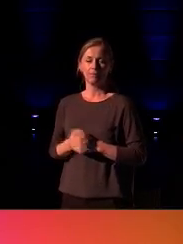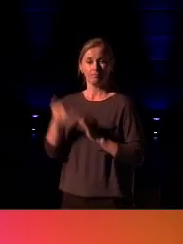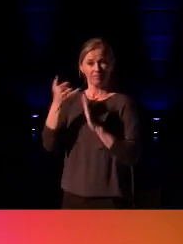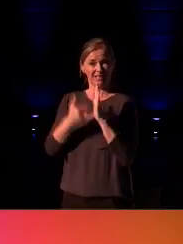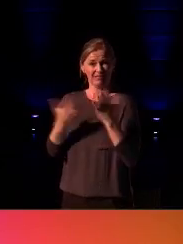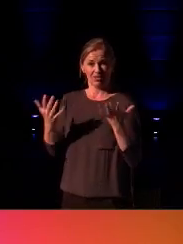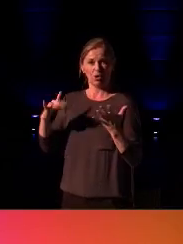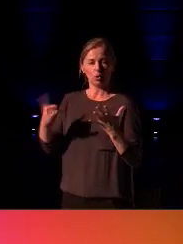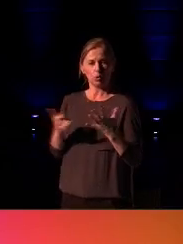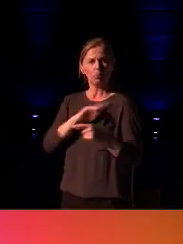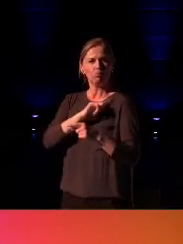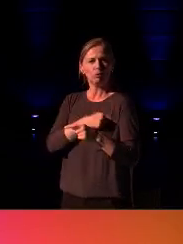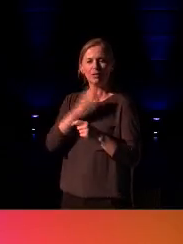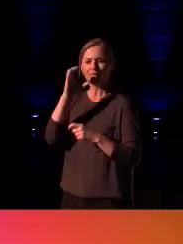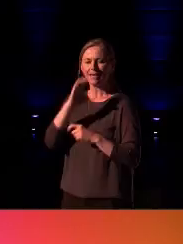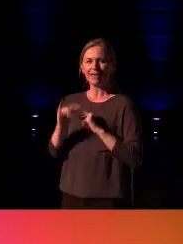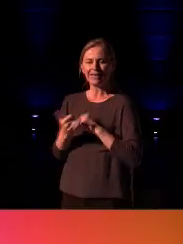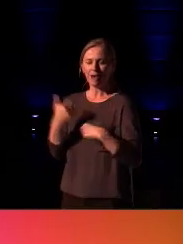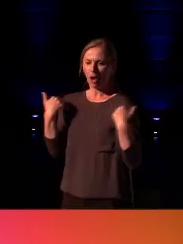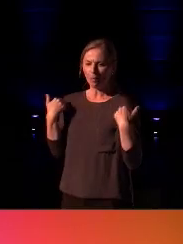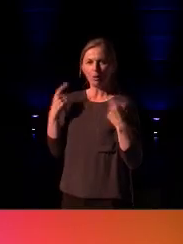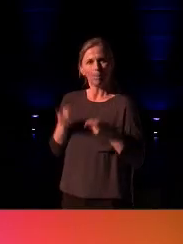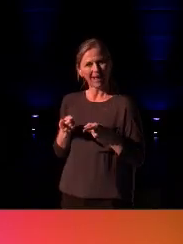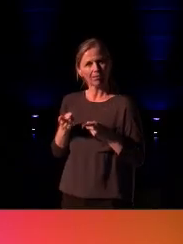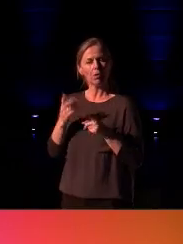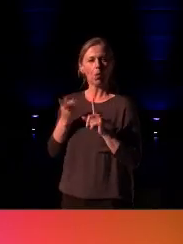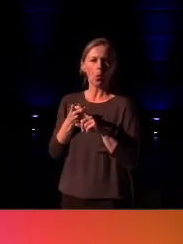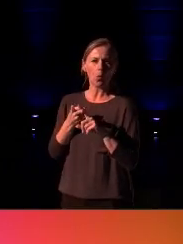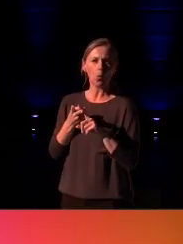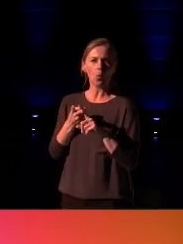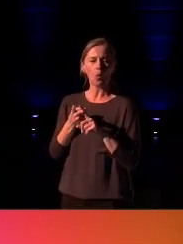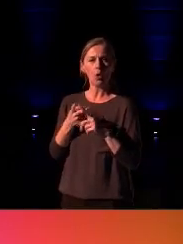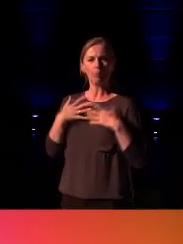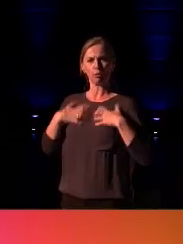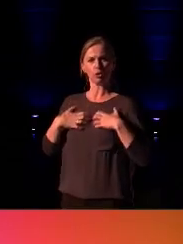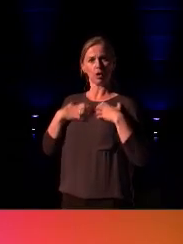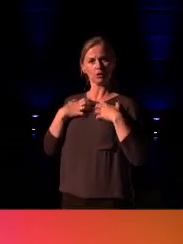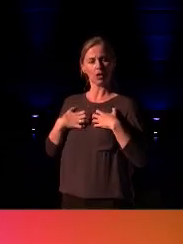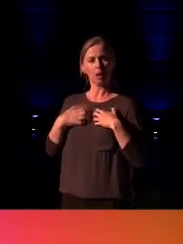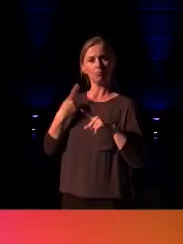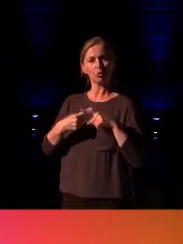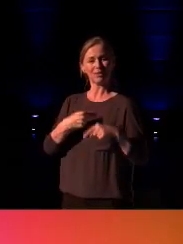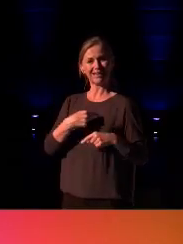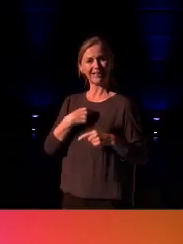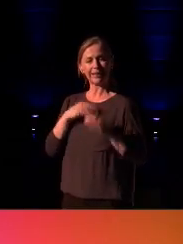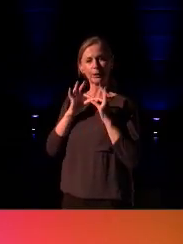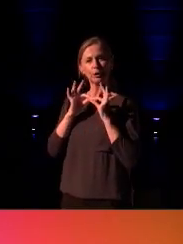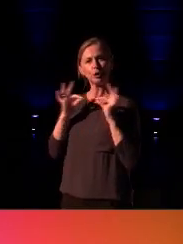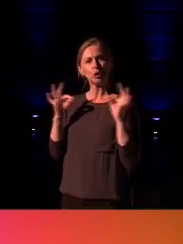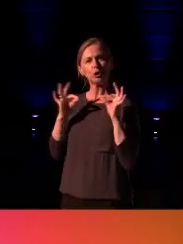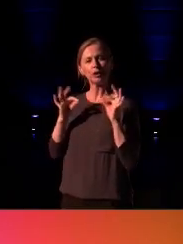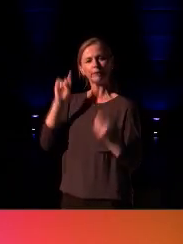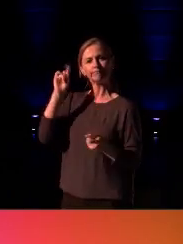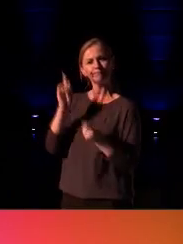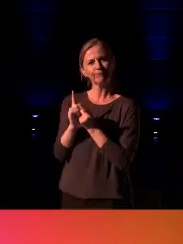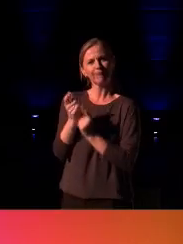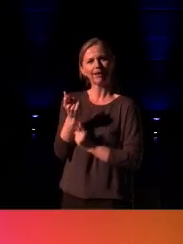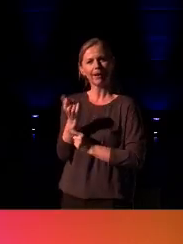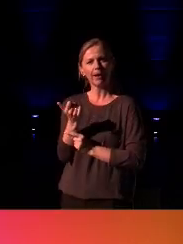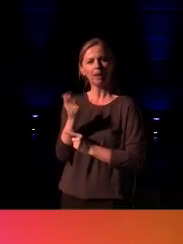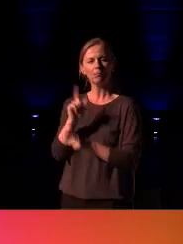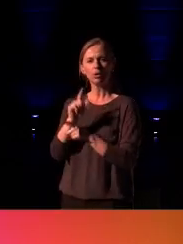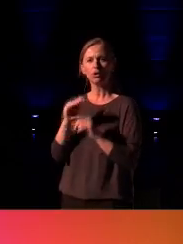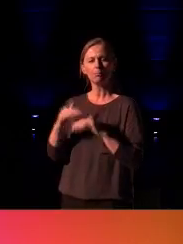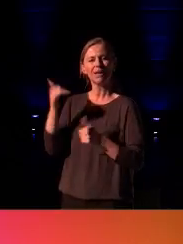består i at muskelcellene i armer og ben, og for så vidt også i brystkassa og i hjertet, blir tynnere og færre, og det blir